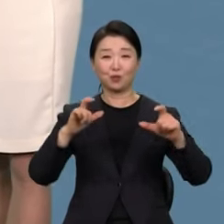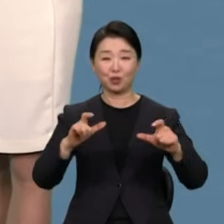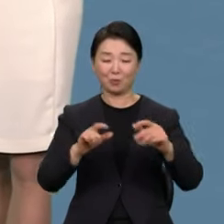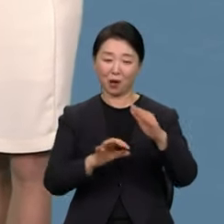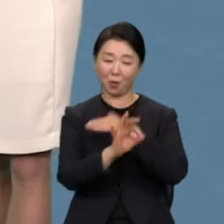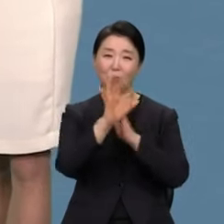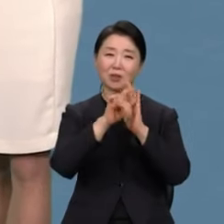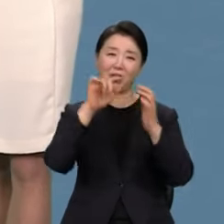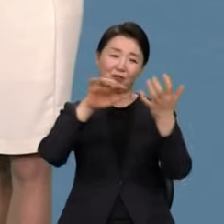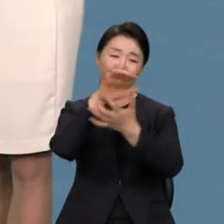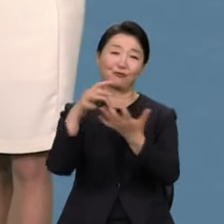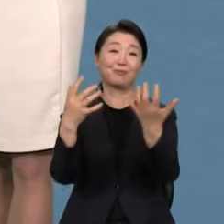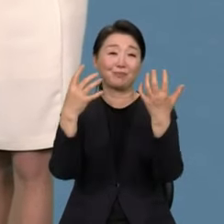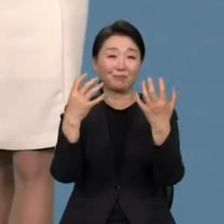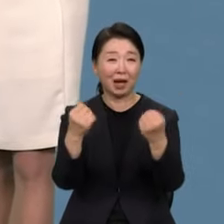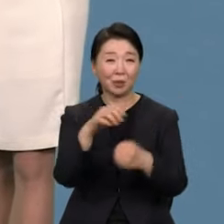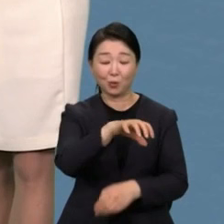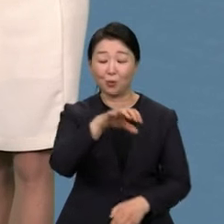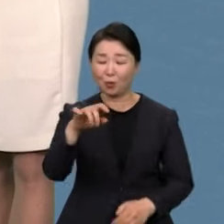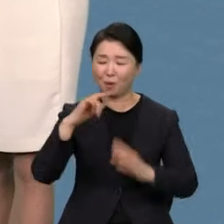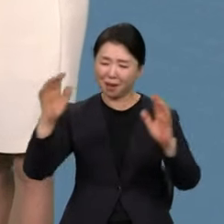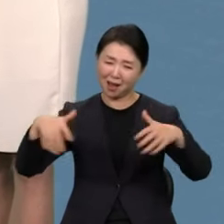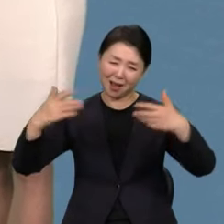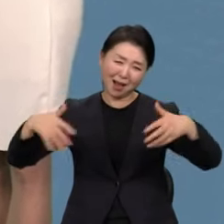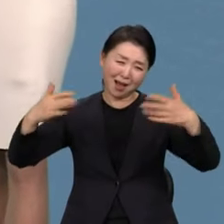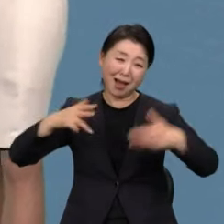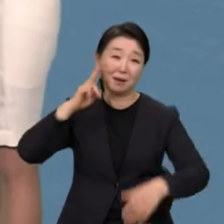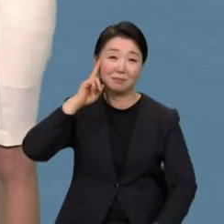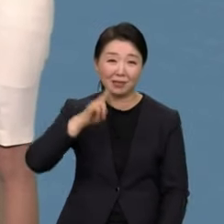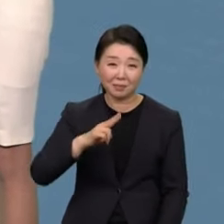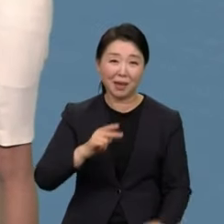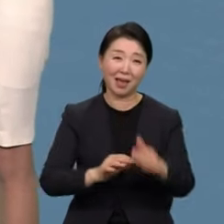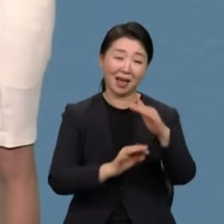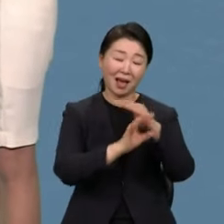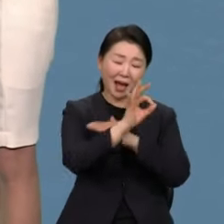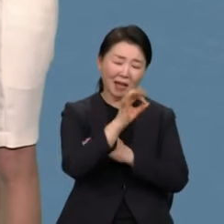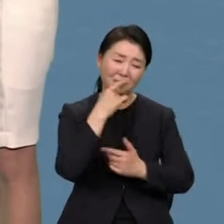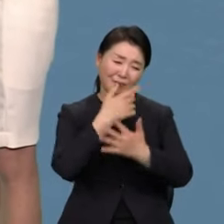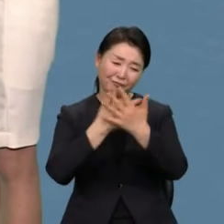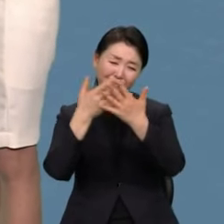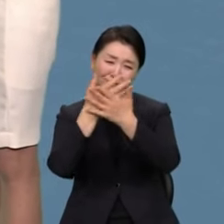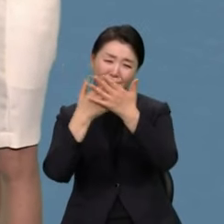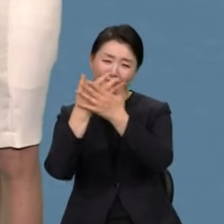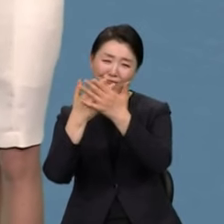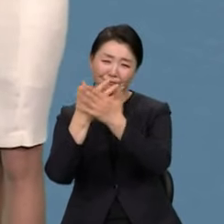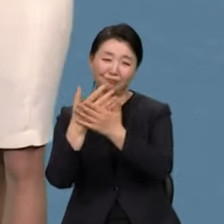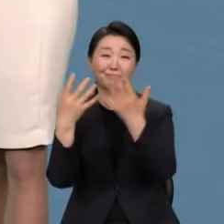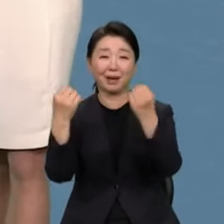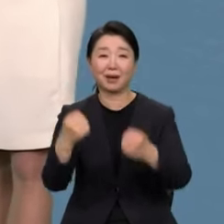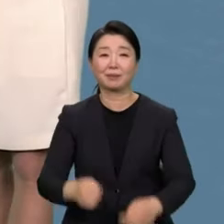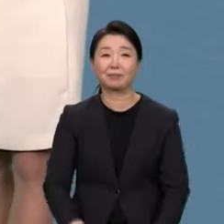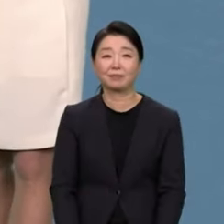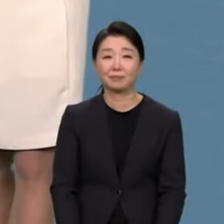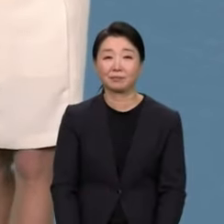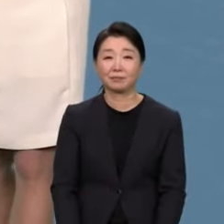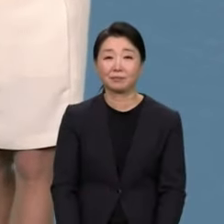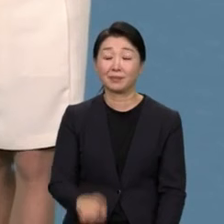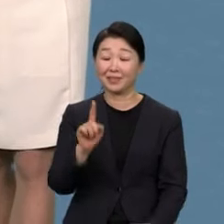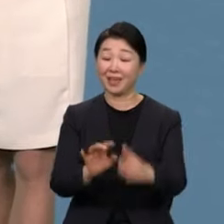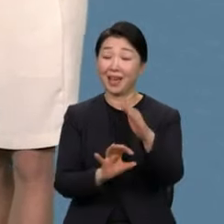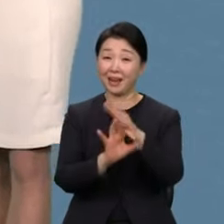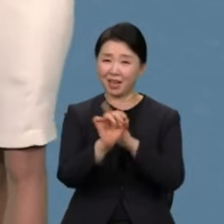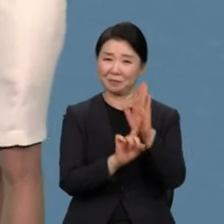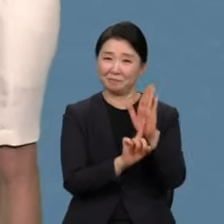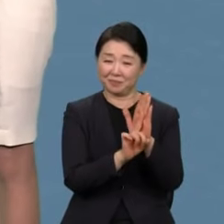한때 구름량이 많아지겠고요. 곳곳으로 바람이 강하게 불고 아침에는 짙은 안개가 끼는 곳이 많겠습니다. 내일